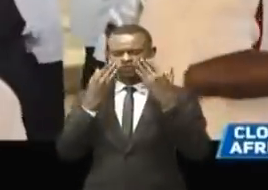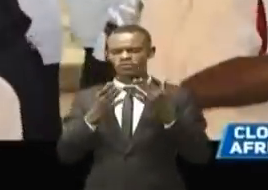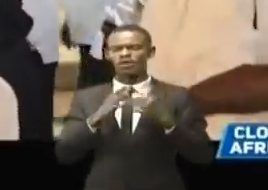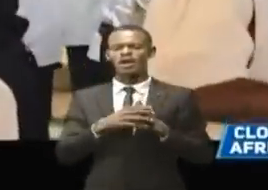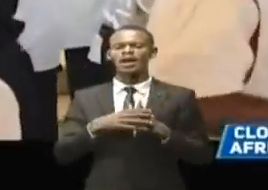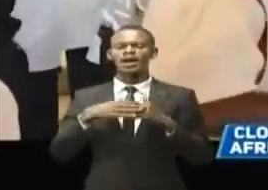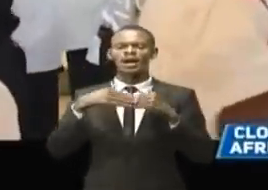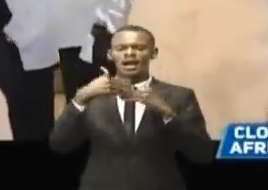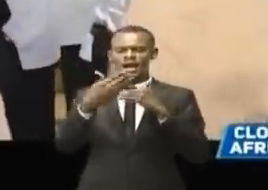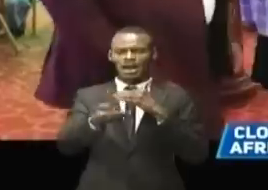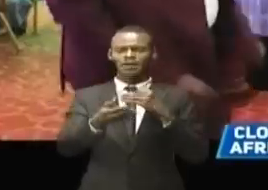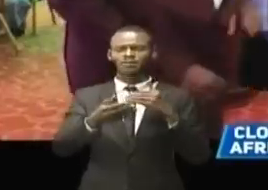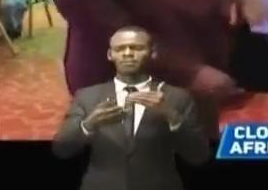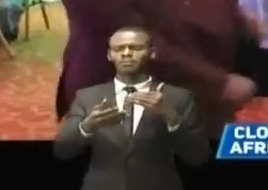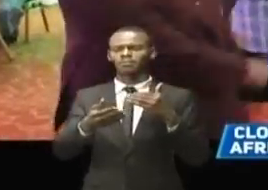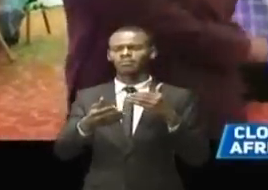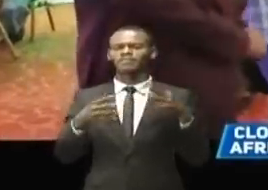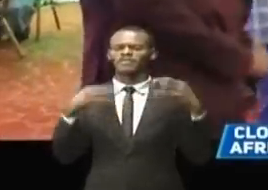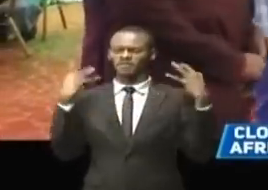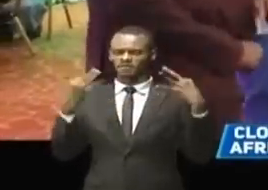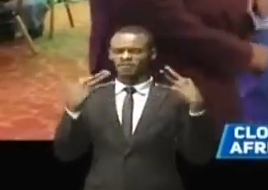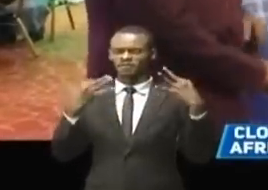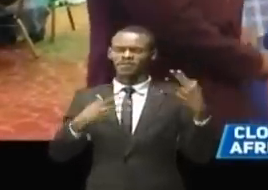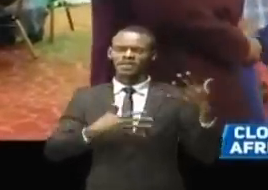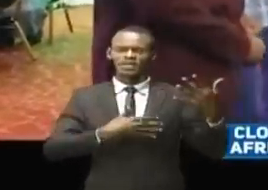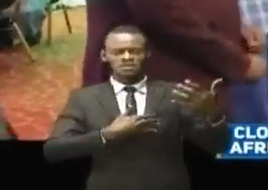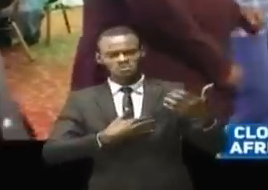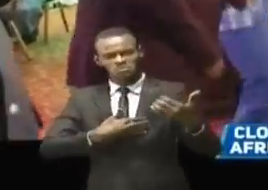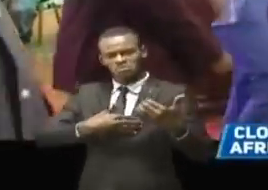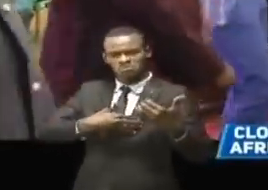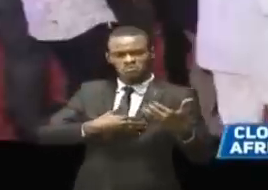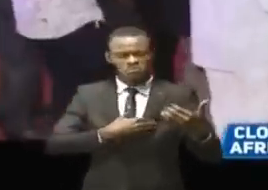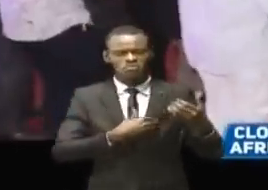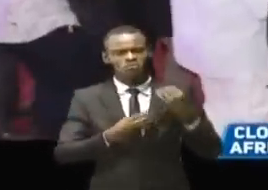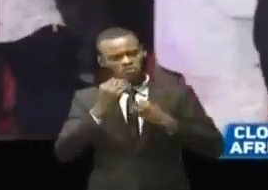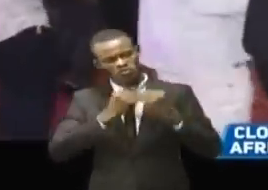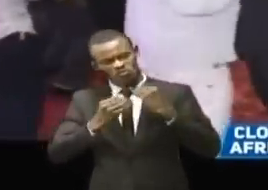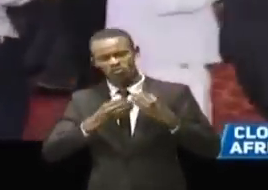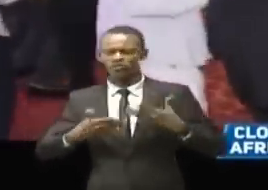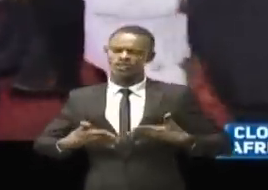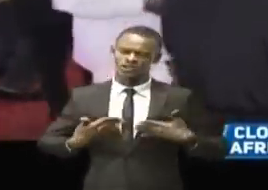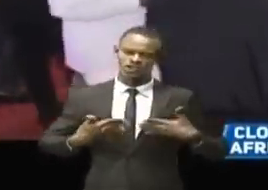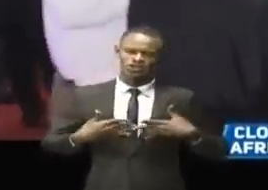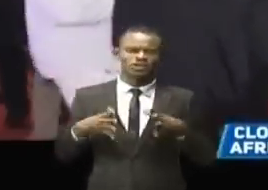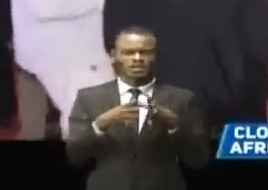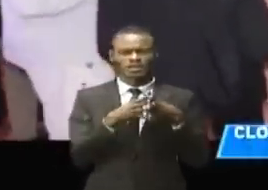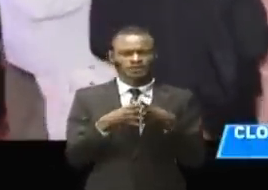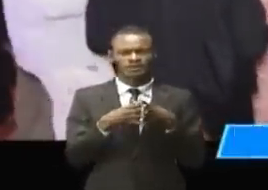bonne nourriture, la musique et la danse étaient au rendez-vous.